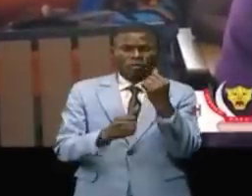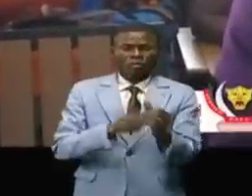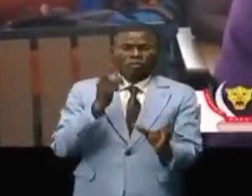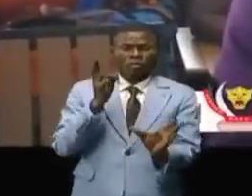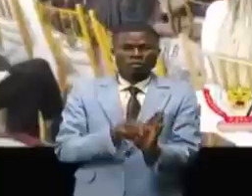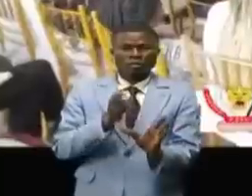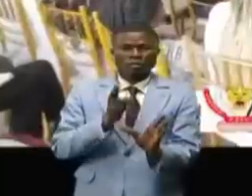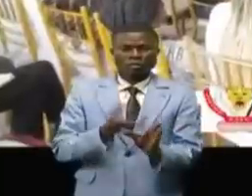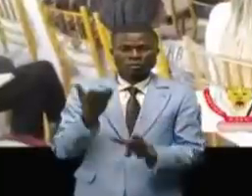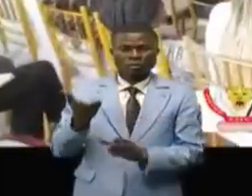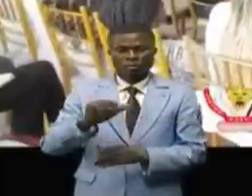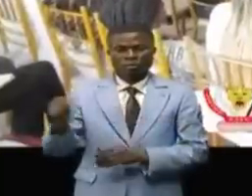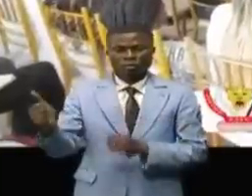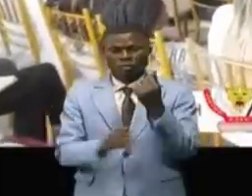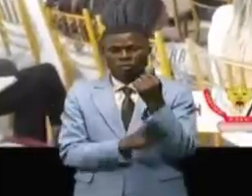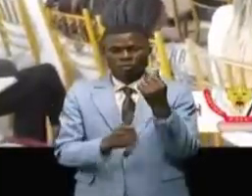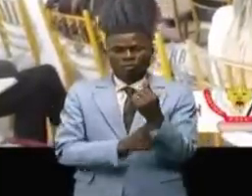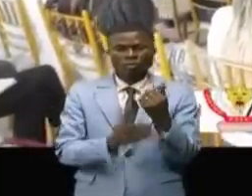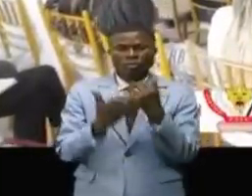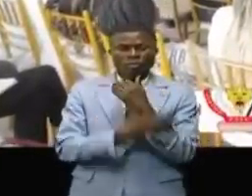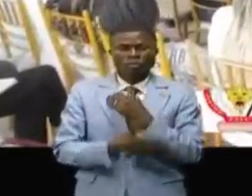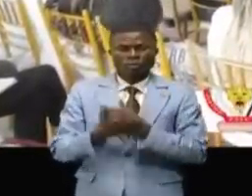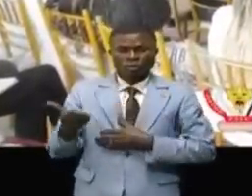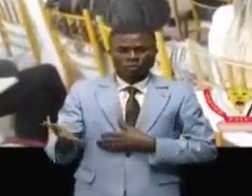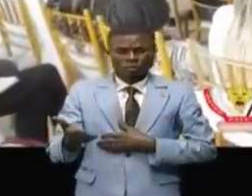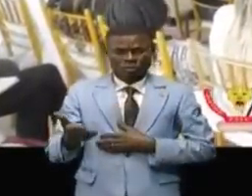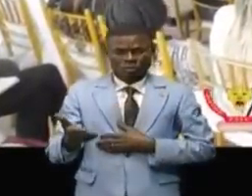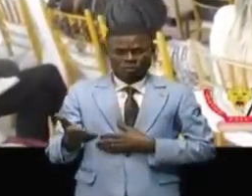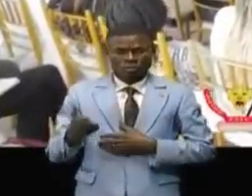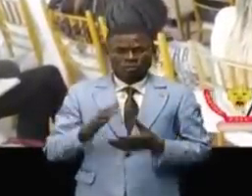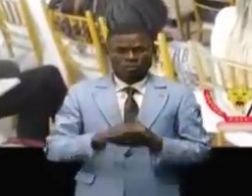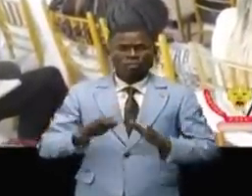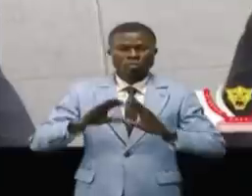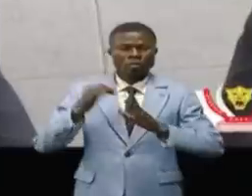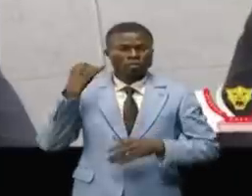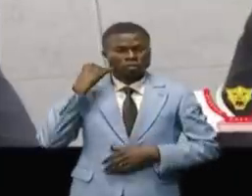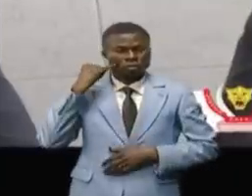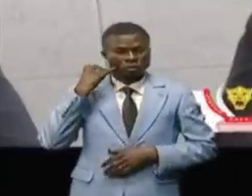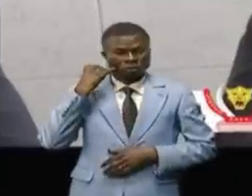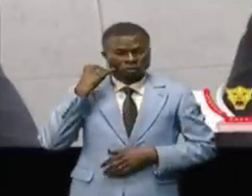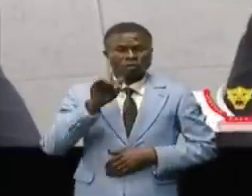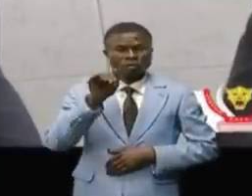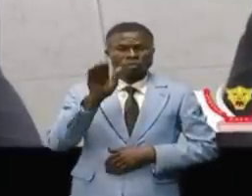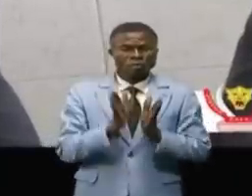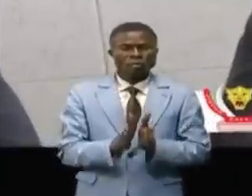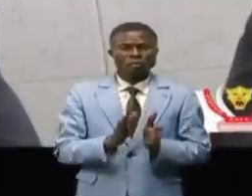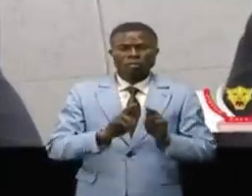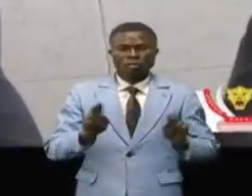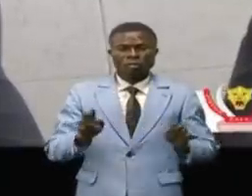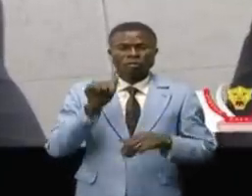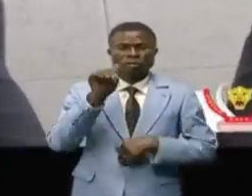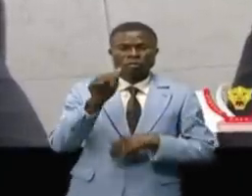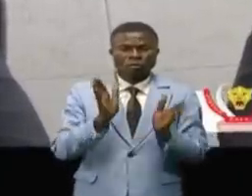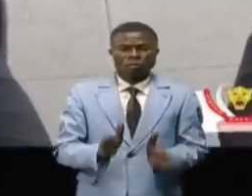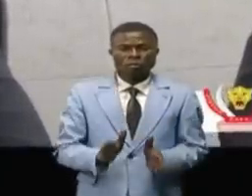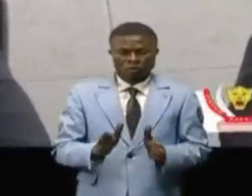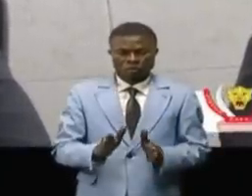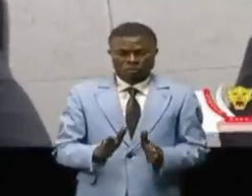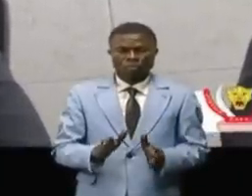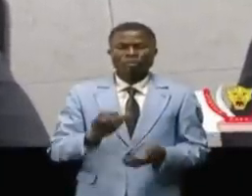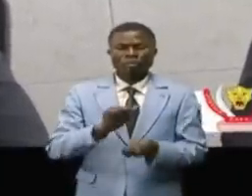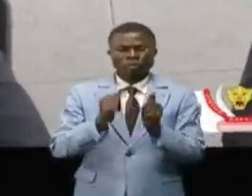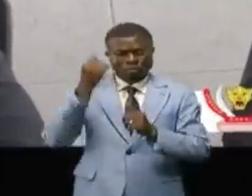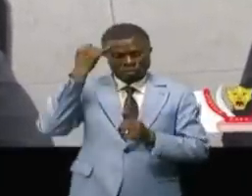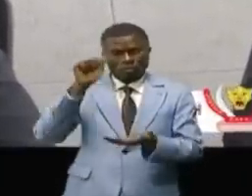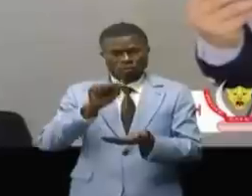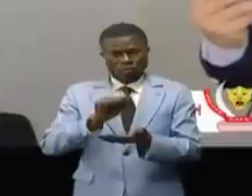handicap et autres personnes vulnérables Franck Keating et FITA directeur du cabinet à saluer cette initiative